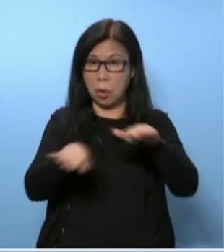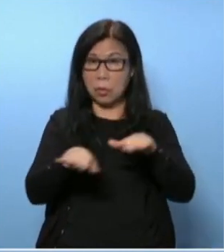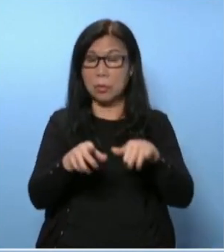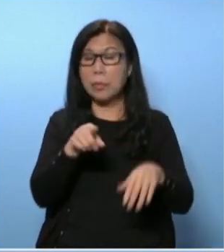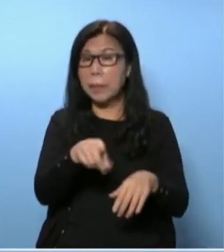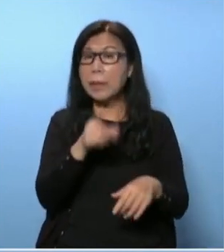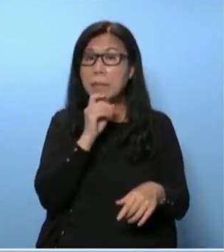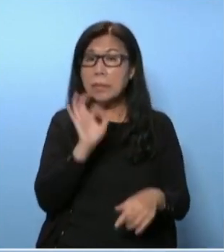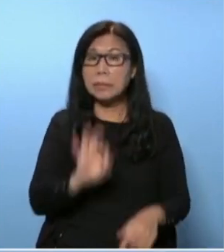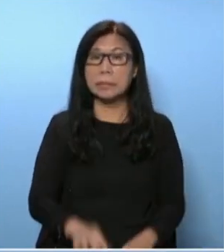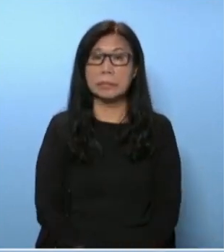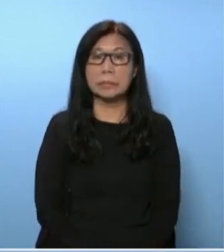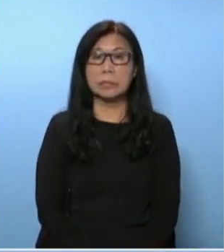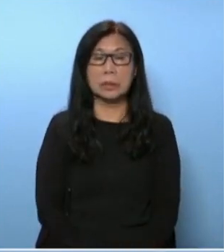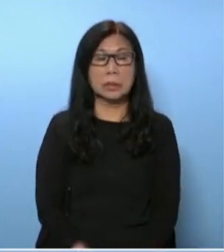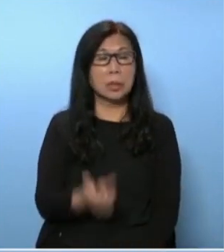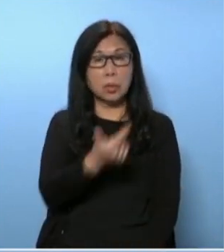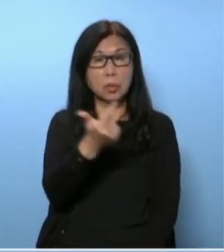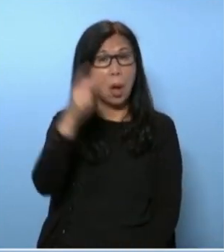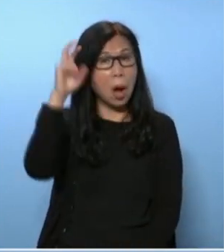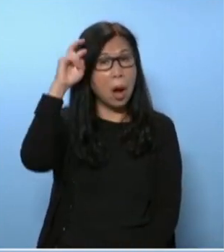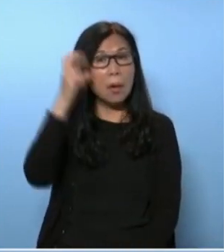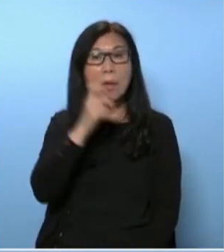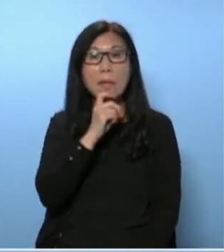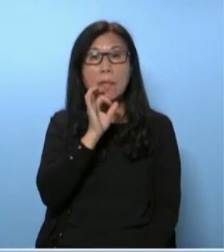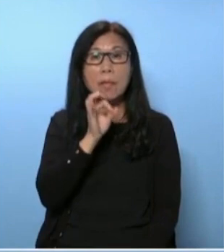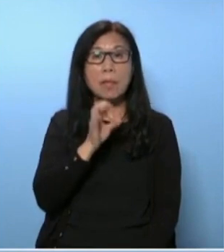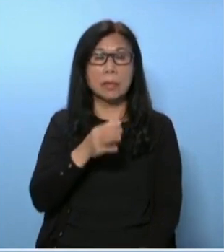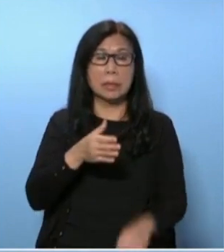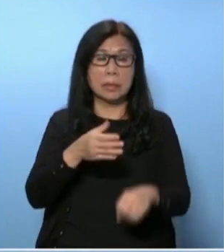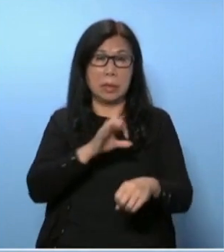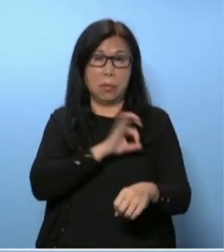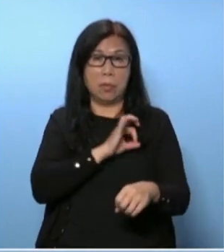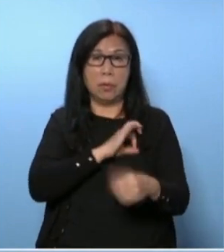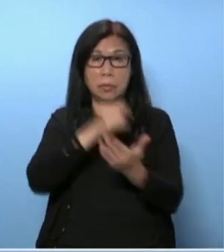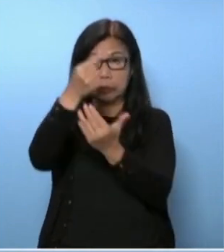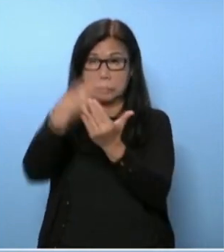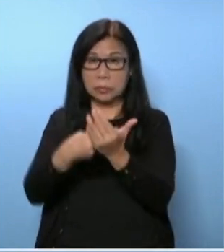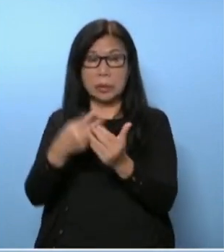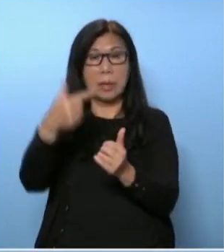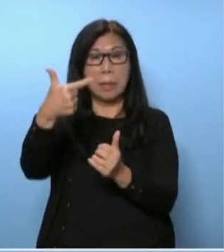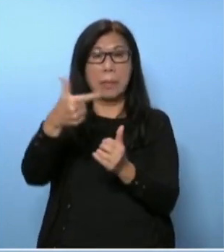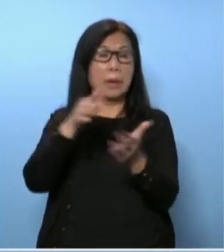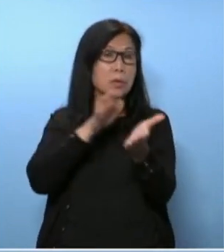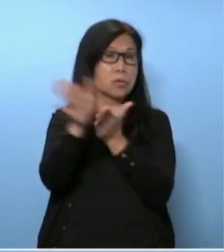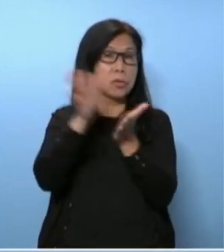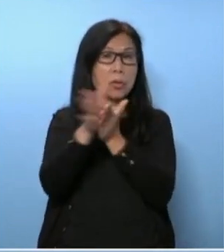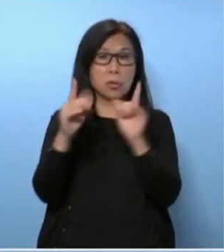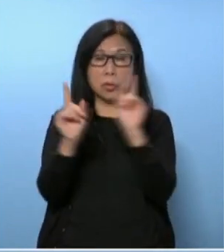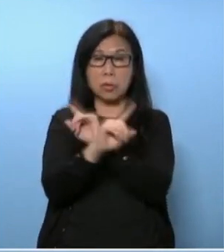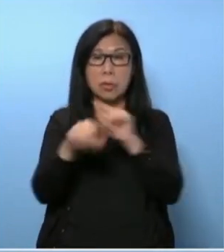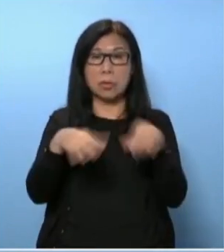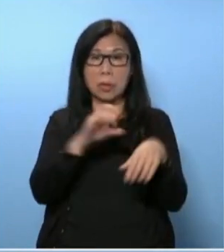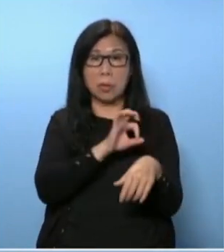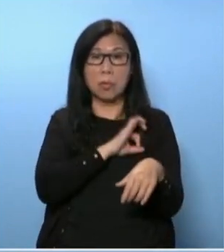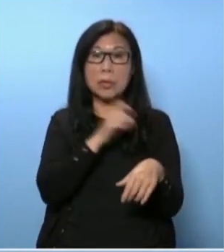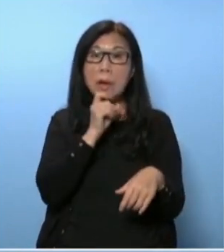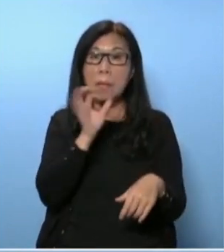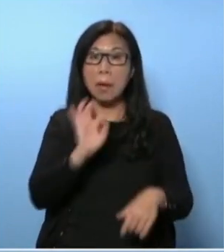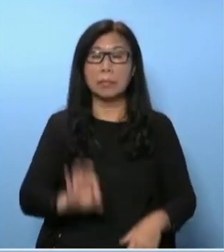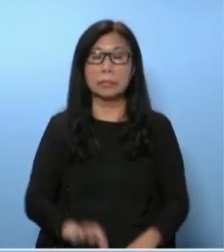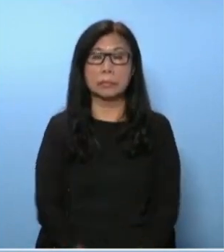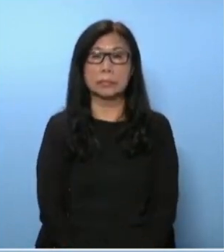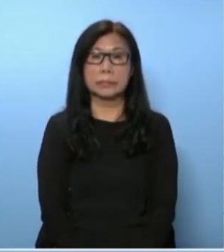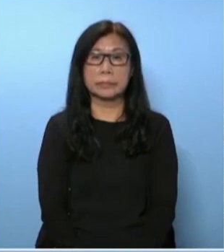你會多考慮呢一個社團條例第八條去取締佢哋嗰個社團身份嗎？